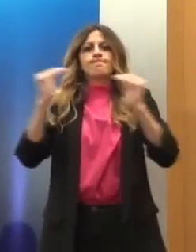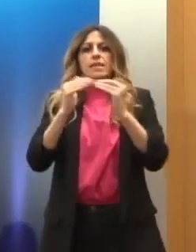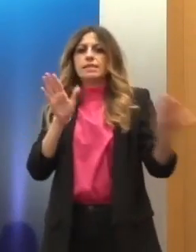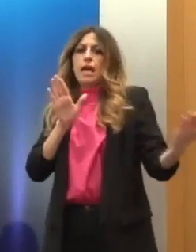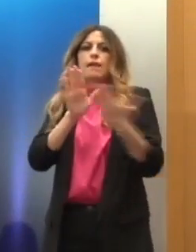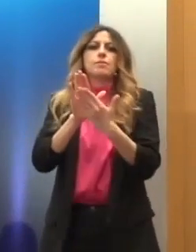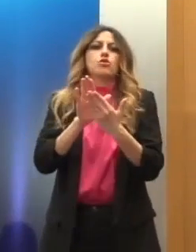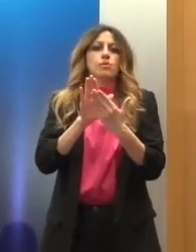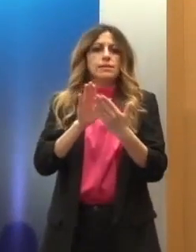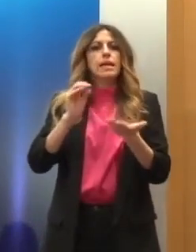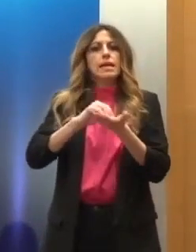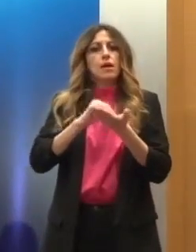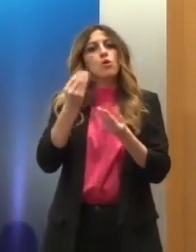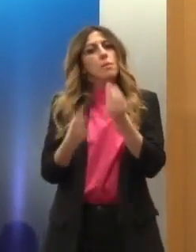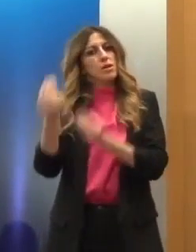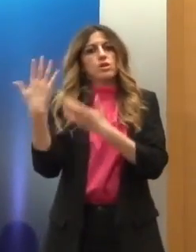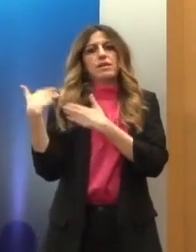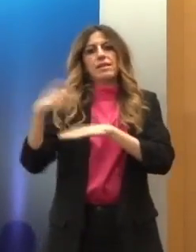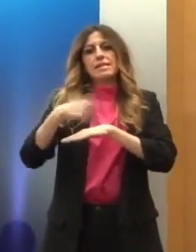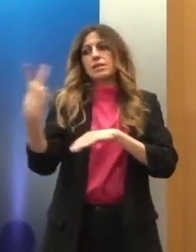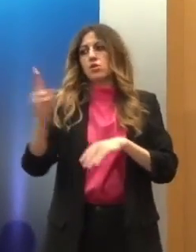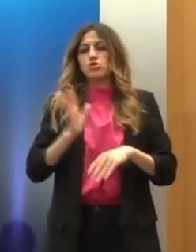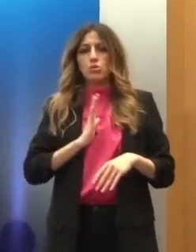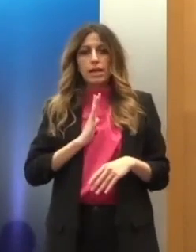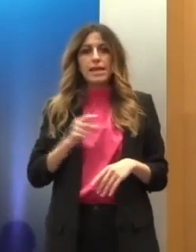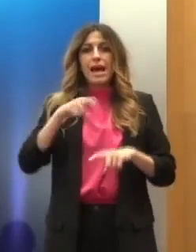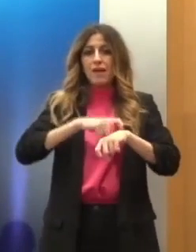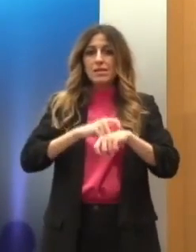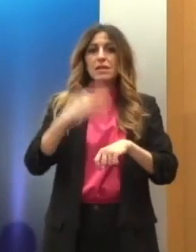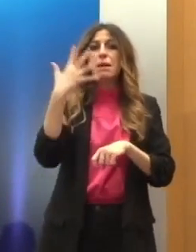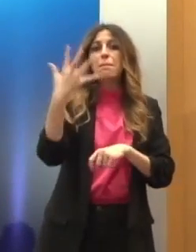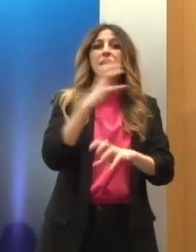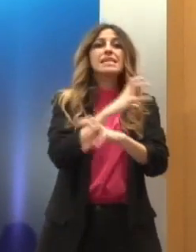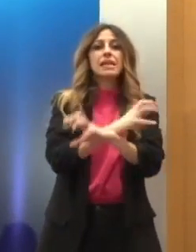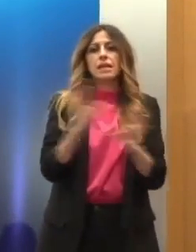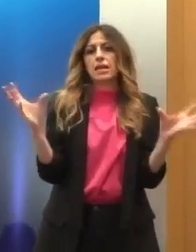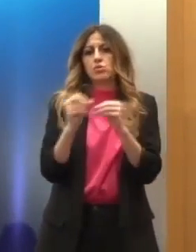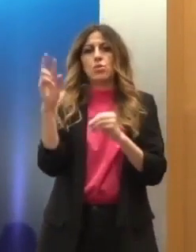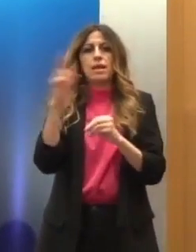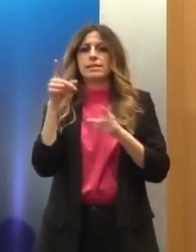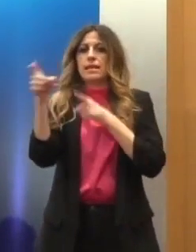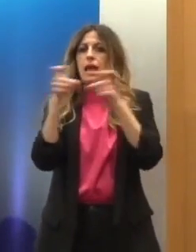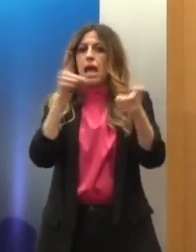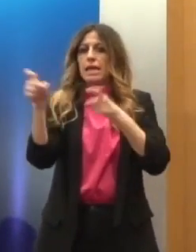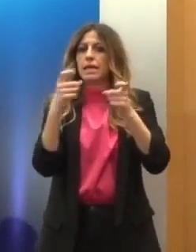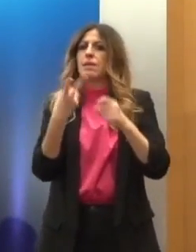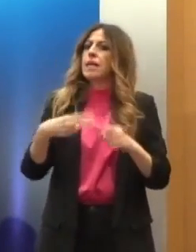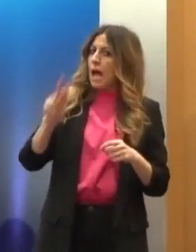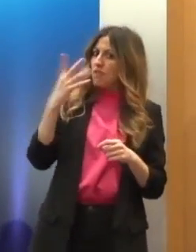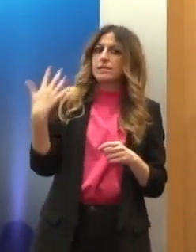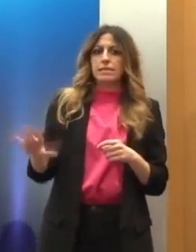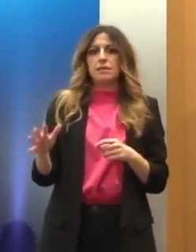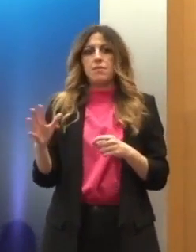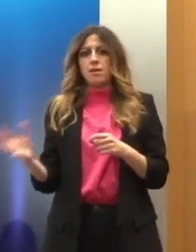του συνηγόρου του πολίτη. Έχουν οριστεί 5 πλέον ειδικοί εισαγγελείς για τα ρατσιστικά εγκλήματα και ευελπιστούμε να αυξηθούν. Ενώ